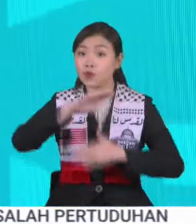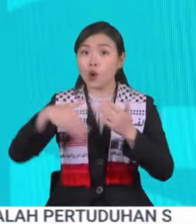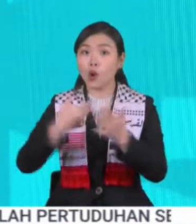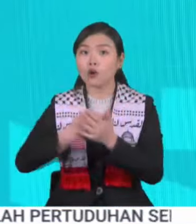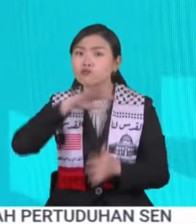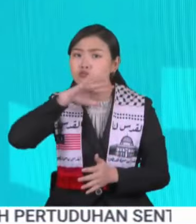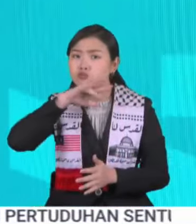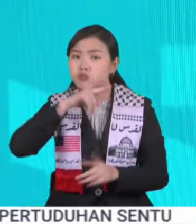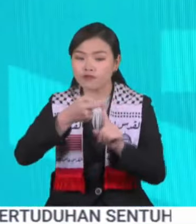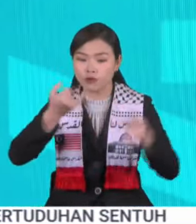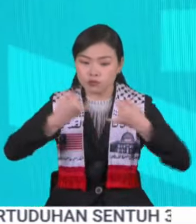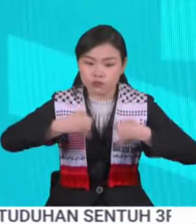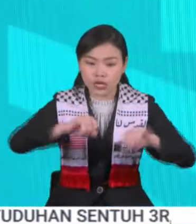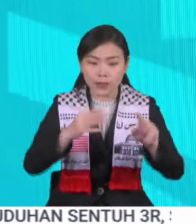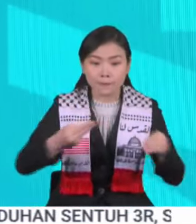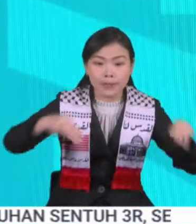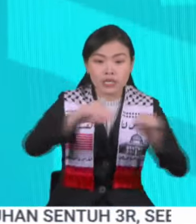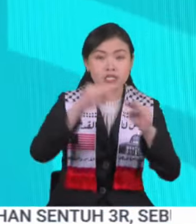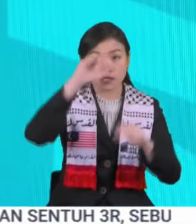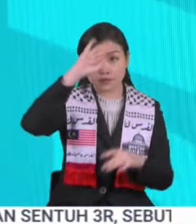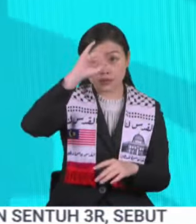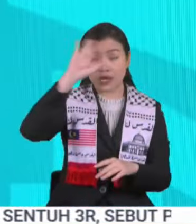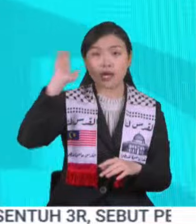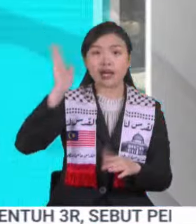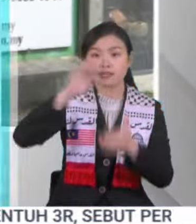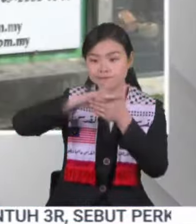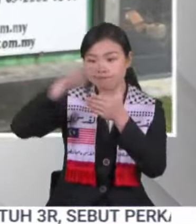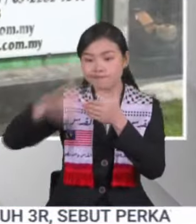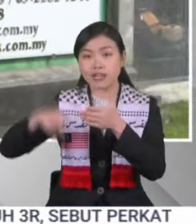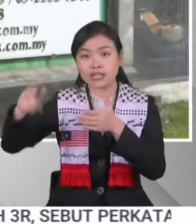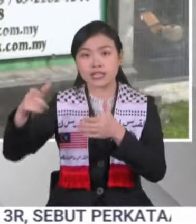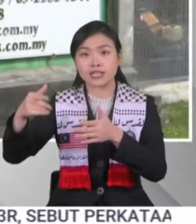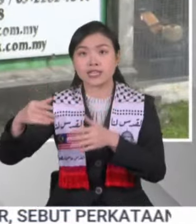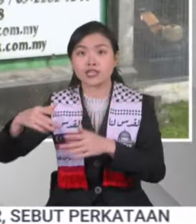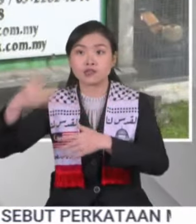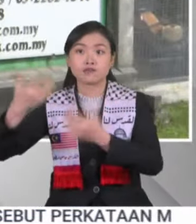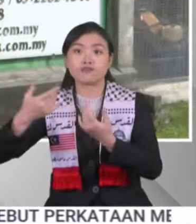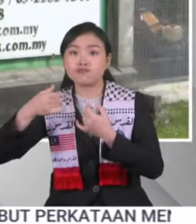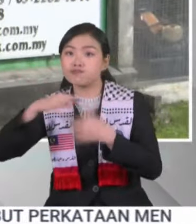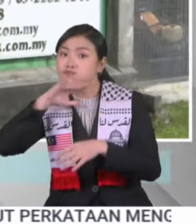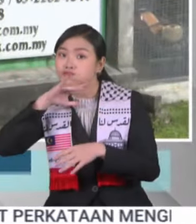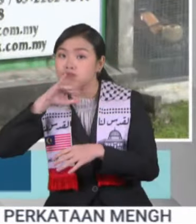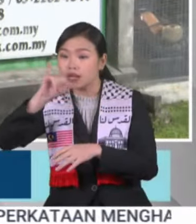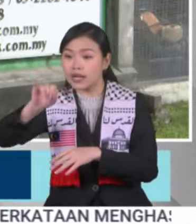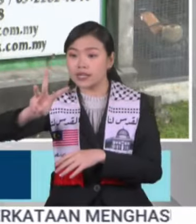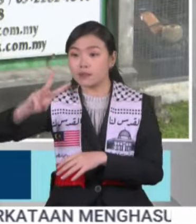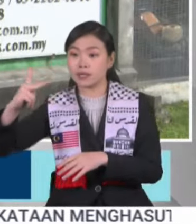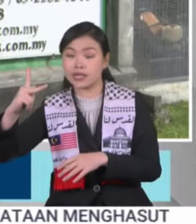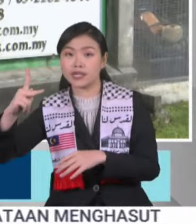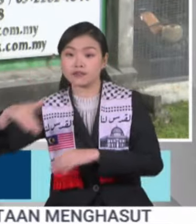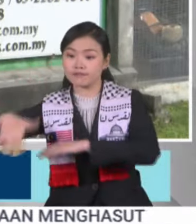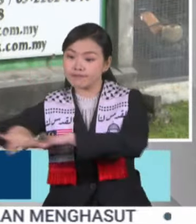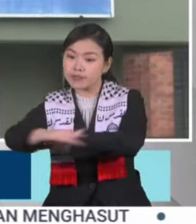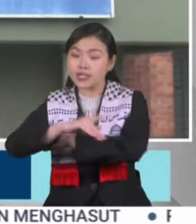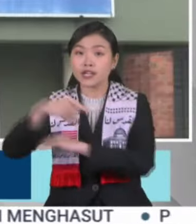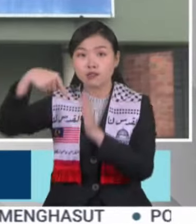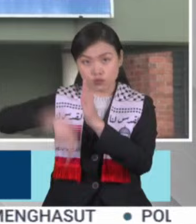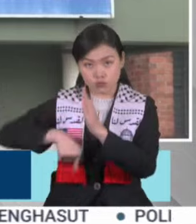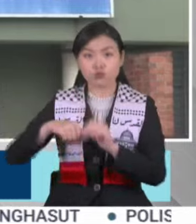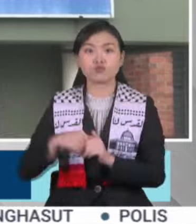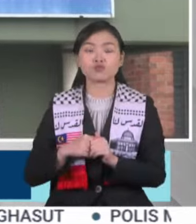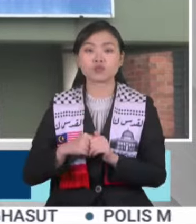Semua sisa kumbahan dari Jalan Masjid India akan berakhir di Loji Indah Water Consortium IWK Pantai Dalam. Ia